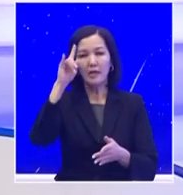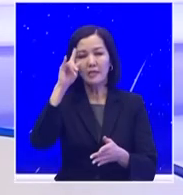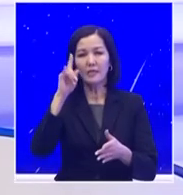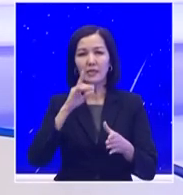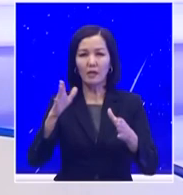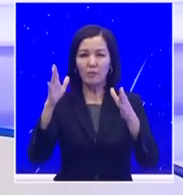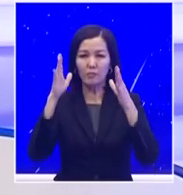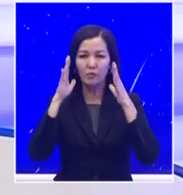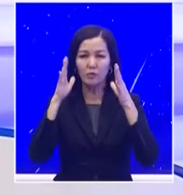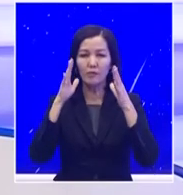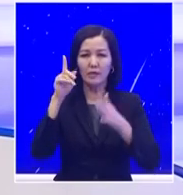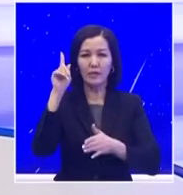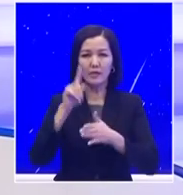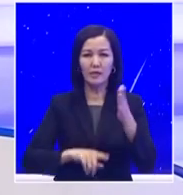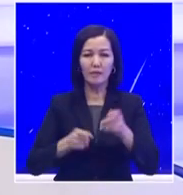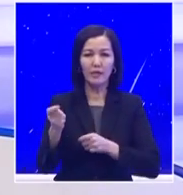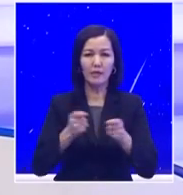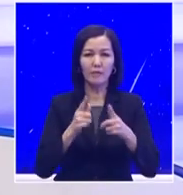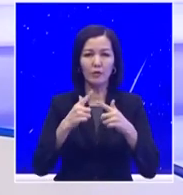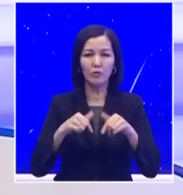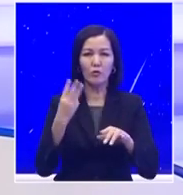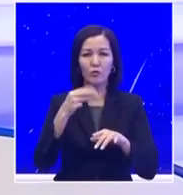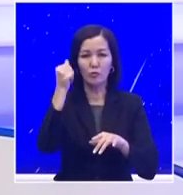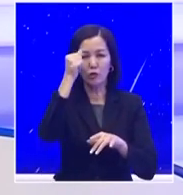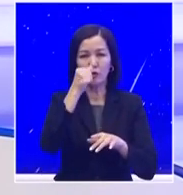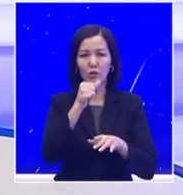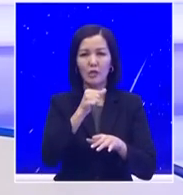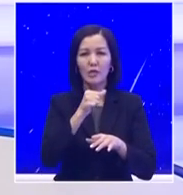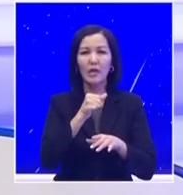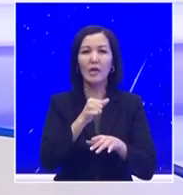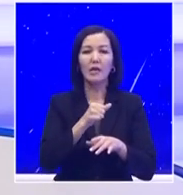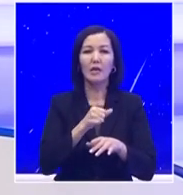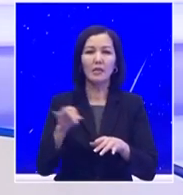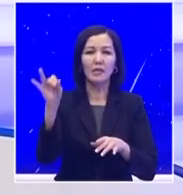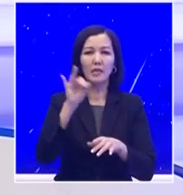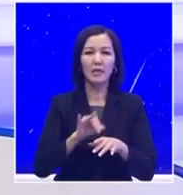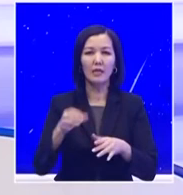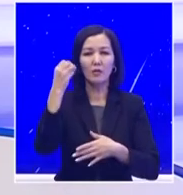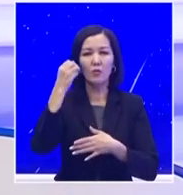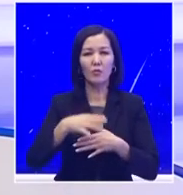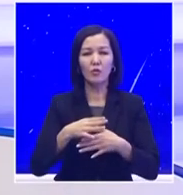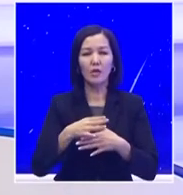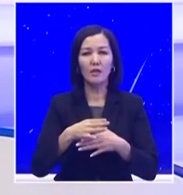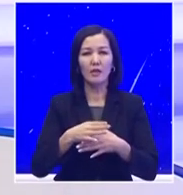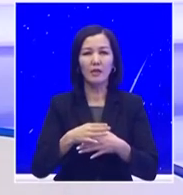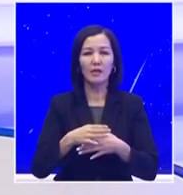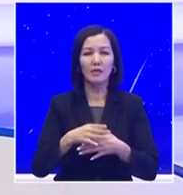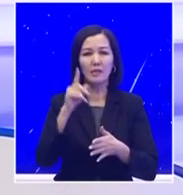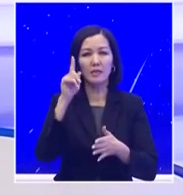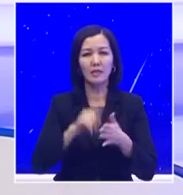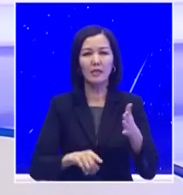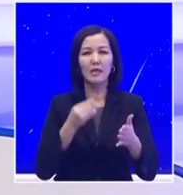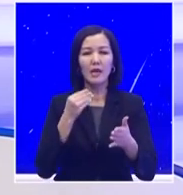Биыл Қазақстан мұсылмандары діни басқармасының құрылғанына 30 жылы ширек ғасырға тарихында орталық діннің асыл